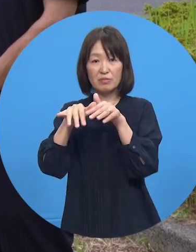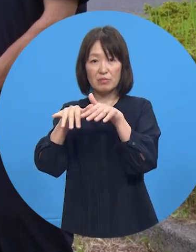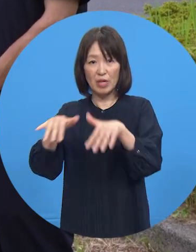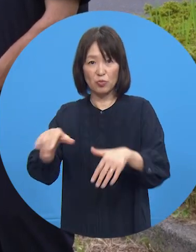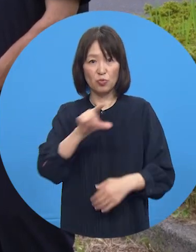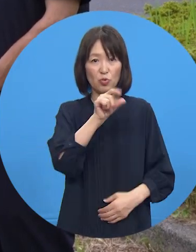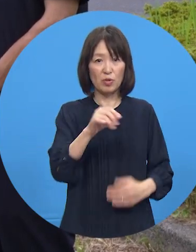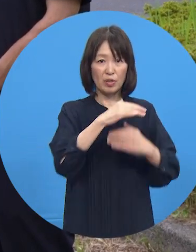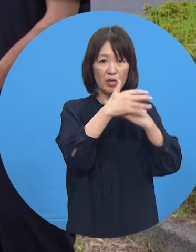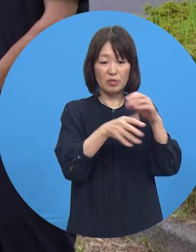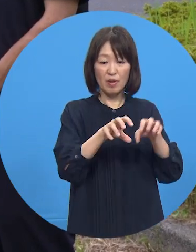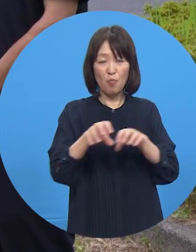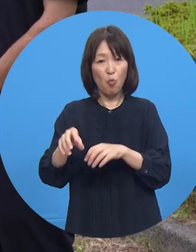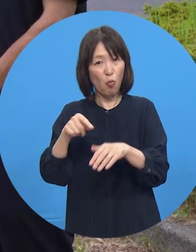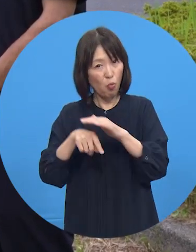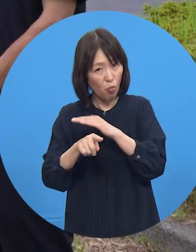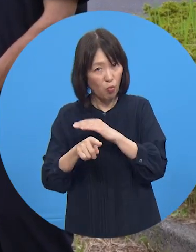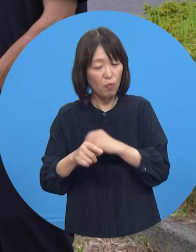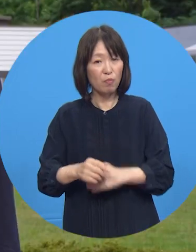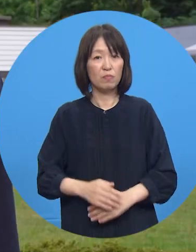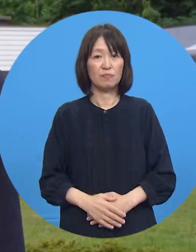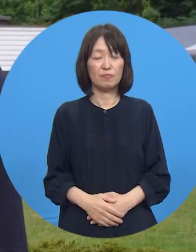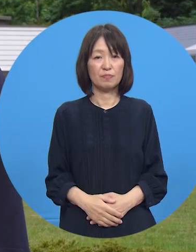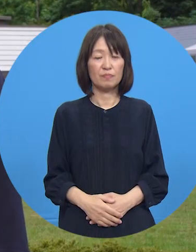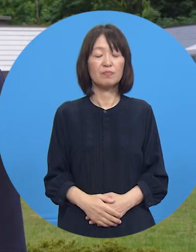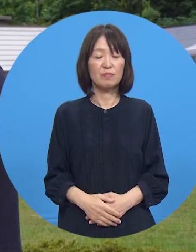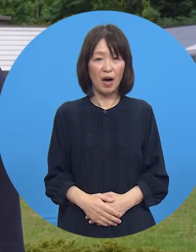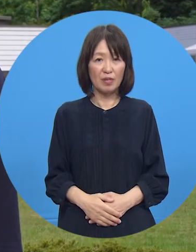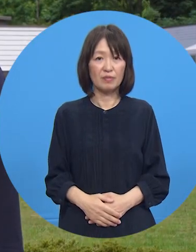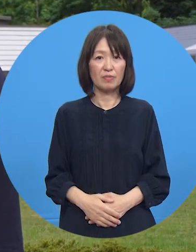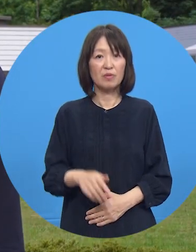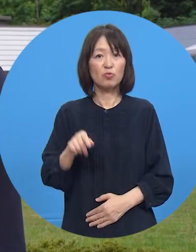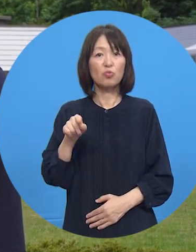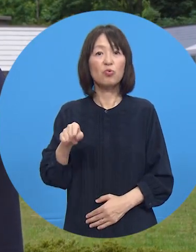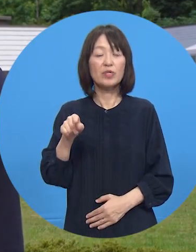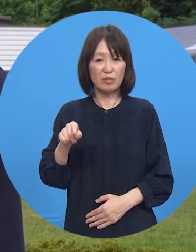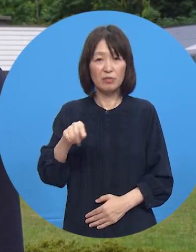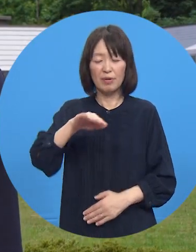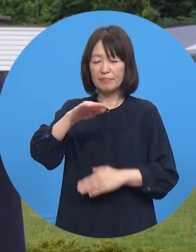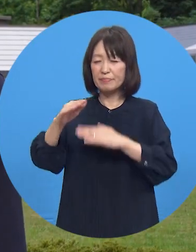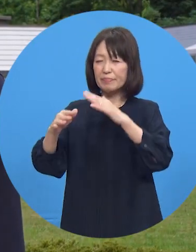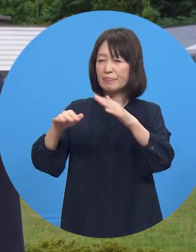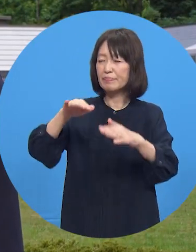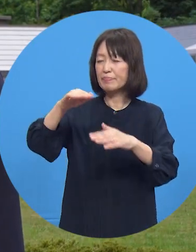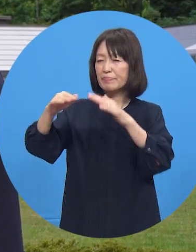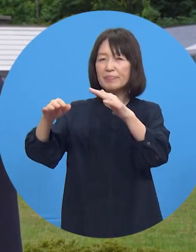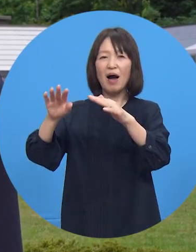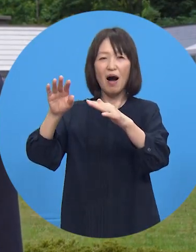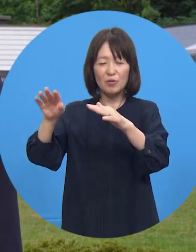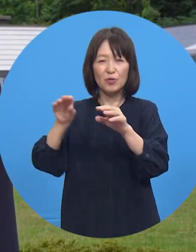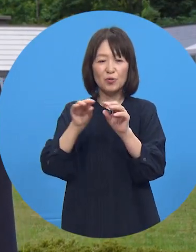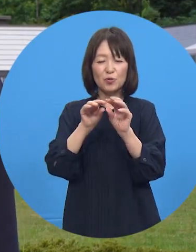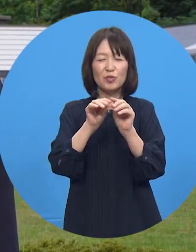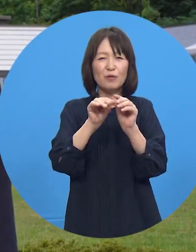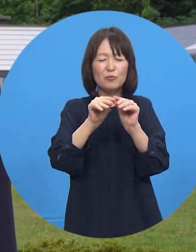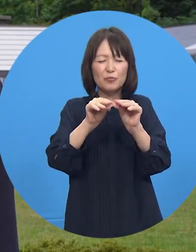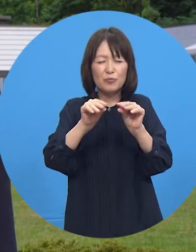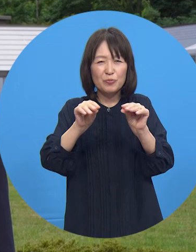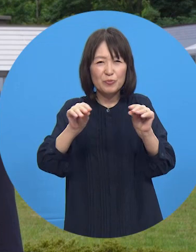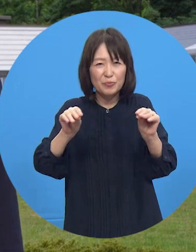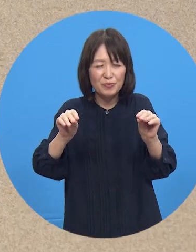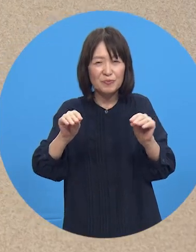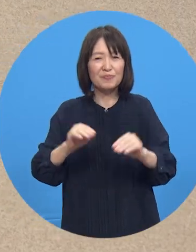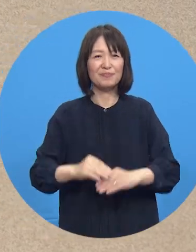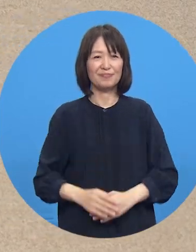面なんですか？ はい、 県の担当者。 鳥取砂丘は起伏に富んでいて、砂がきめ細かいんですよ